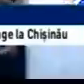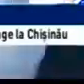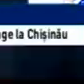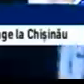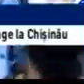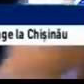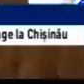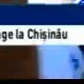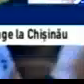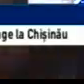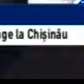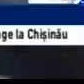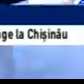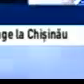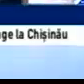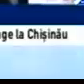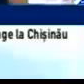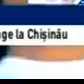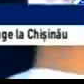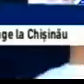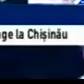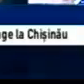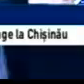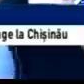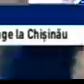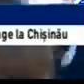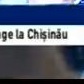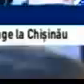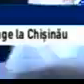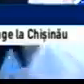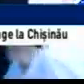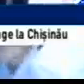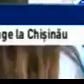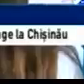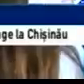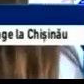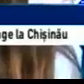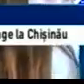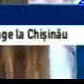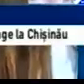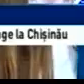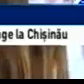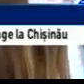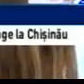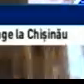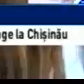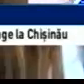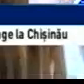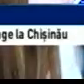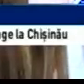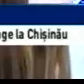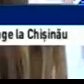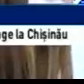în momentul în care au ajuns în Republica Moldova, după două zile dormite în corduri și ore întregi petrecute în vamă. În Republica Moldova i-a întâmpinat